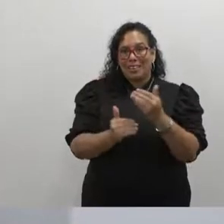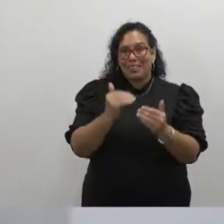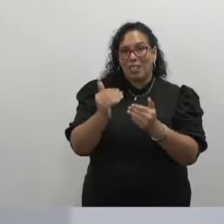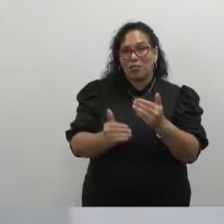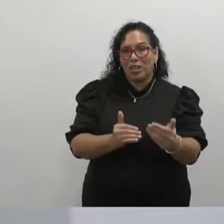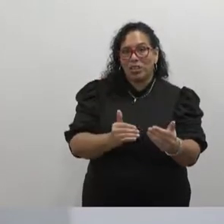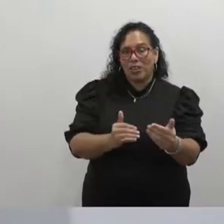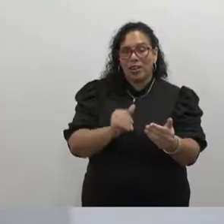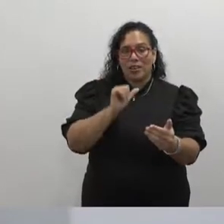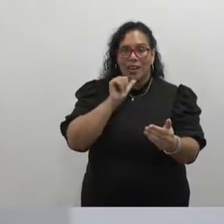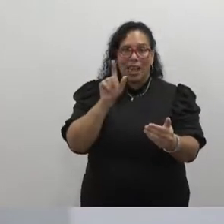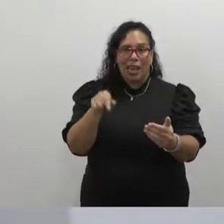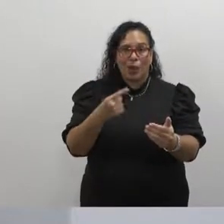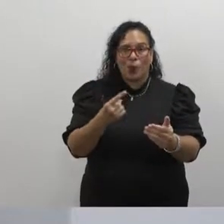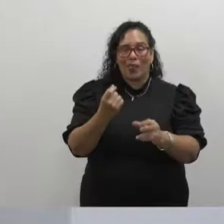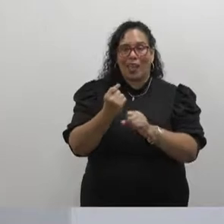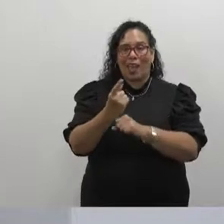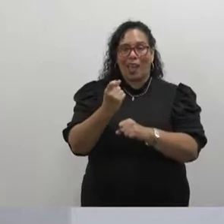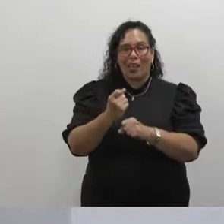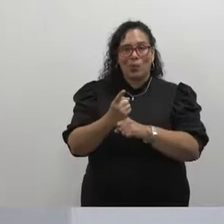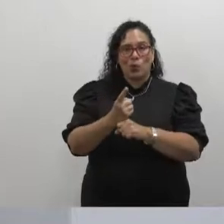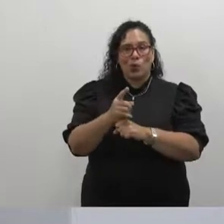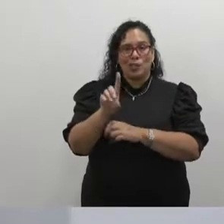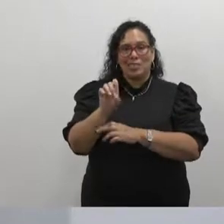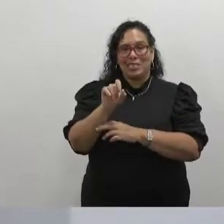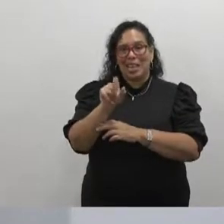lúa hay nâng ca chậm ra ơn ở lươn